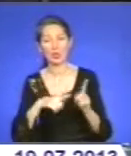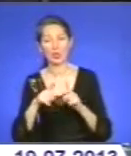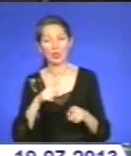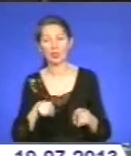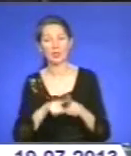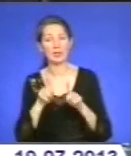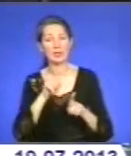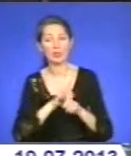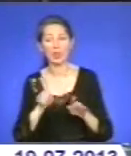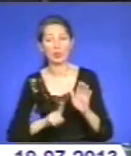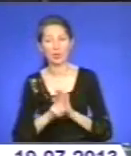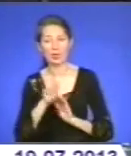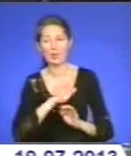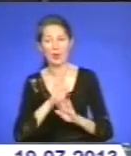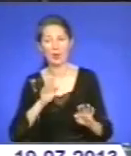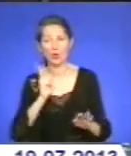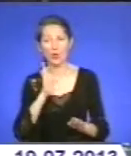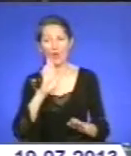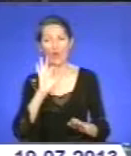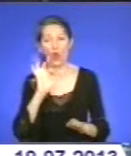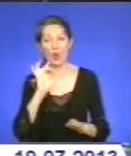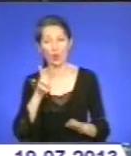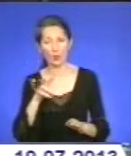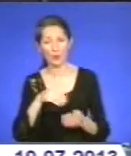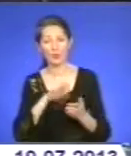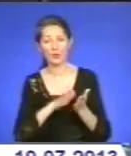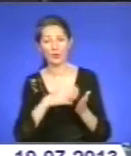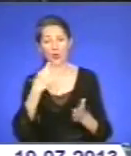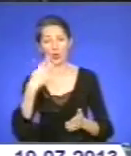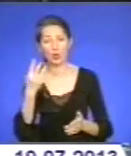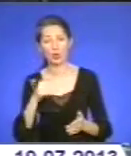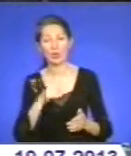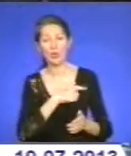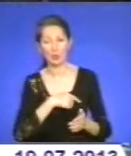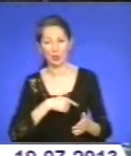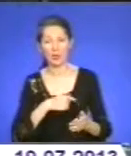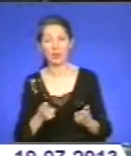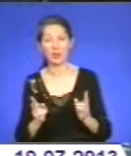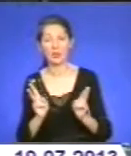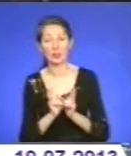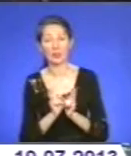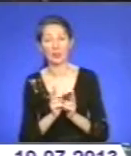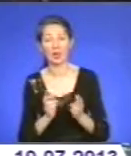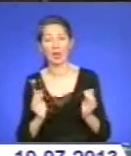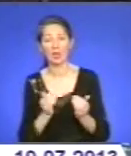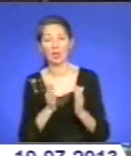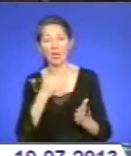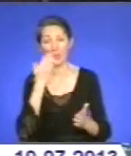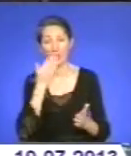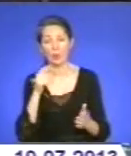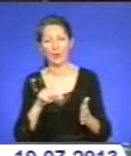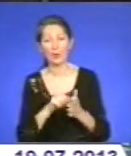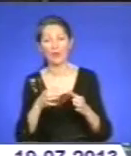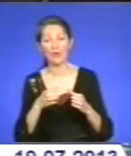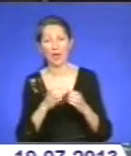не розпочалася, не було кворуму. Зареєструвалися 44 депутати. Зібрання обмежилося лише виступами представників фракцій,